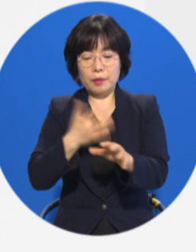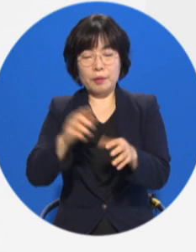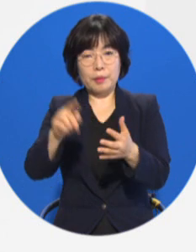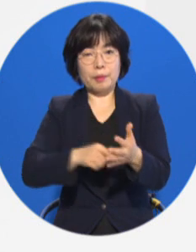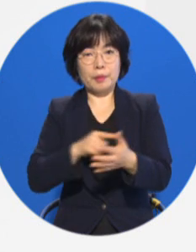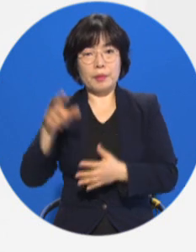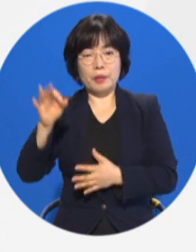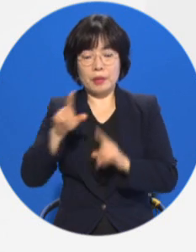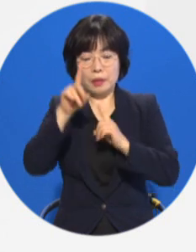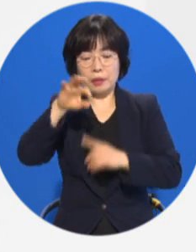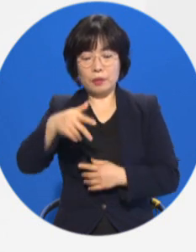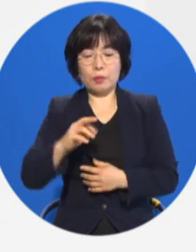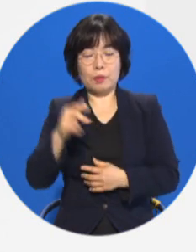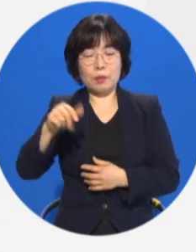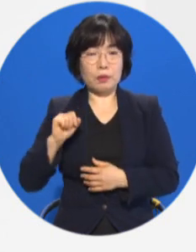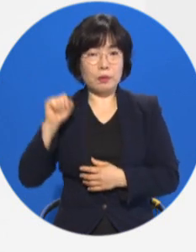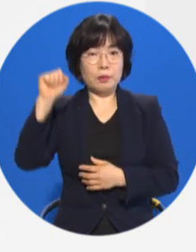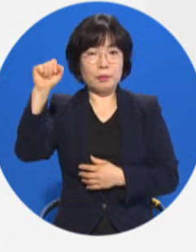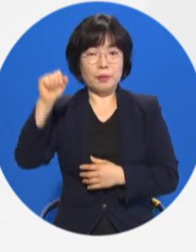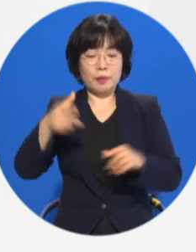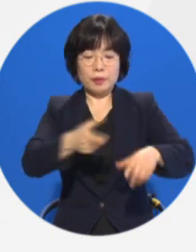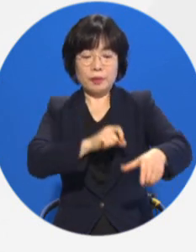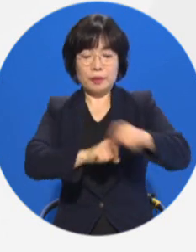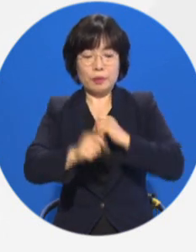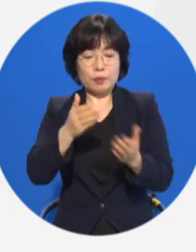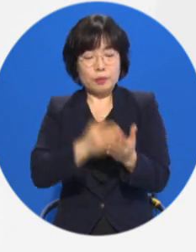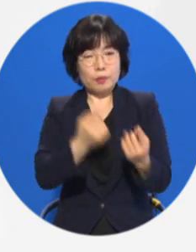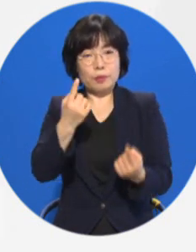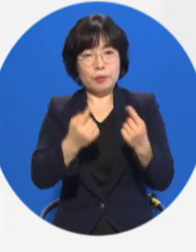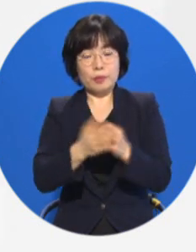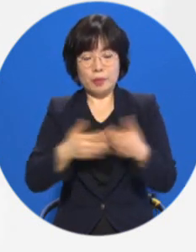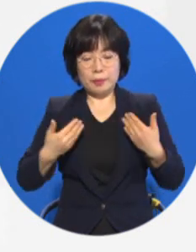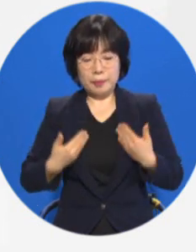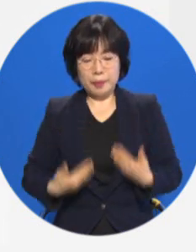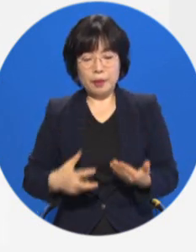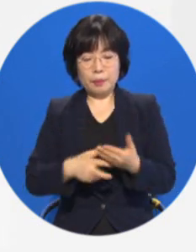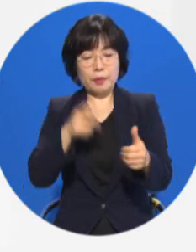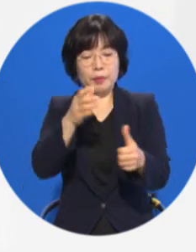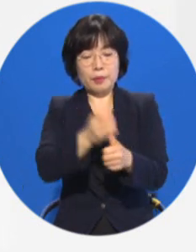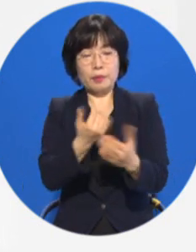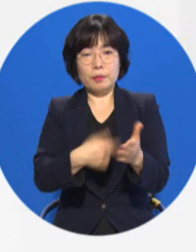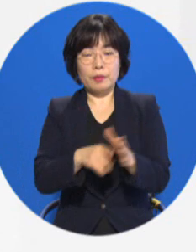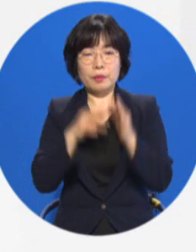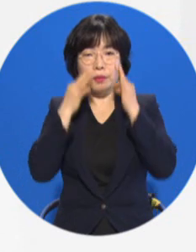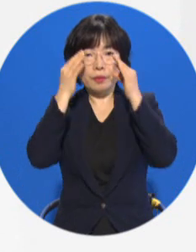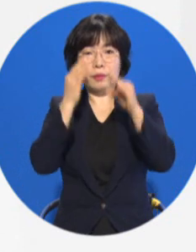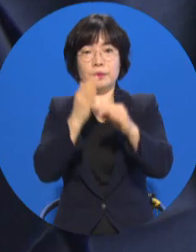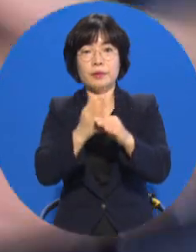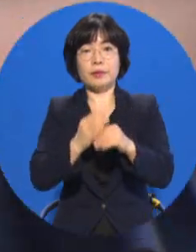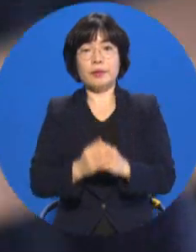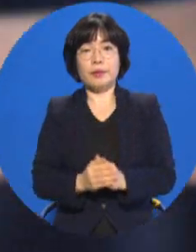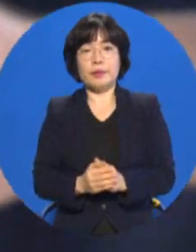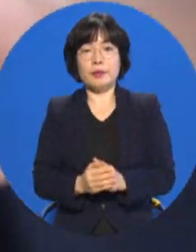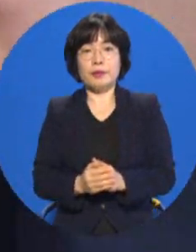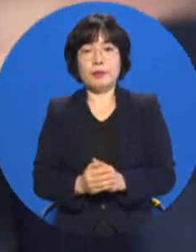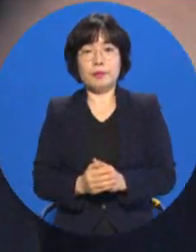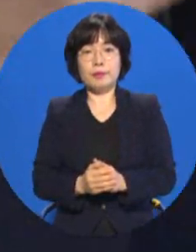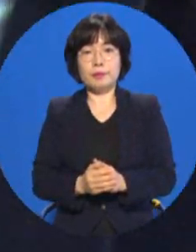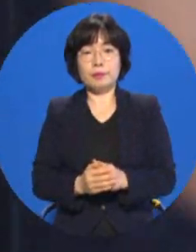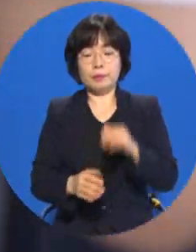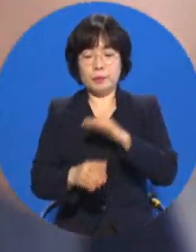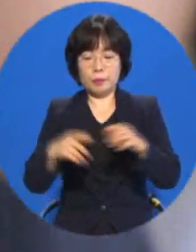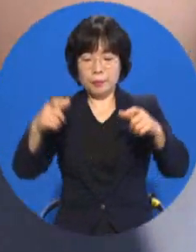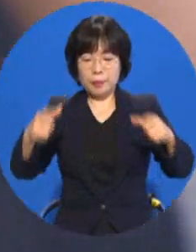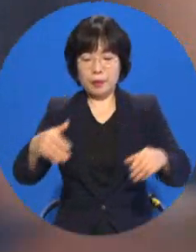국가혁명배당금당의 이종옥 예비후보자도 적극적인 언론 노출보다 차분하게 표심 확보에 나서고 있습니다. 무엇보다